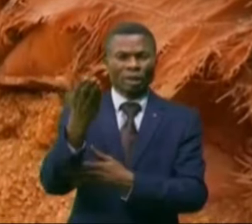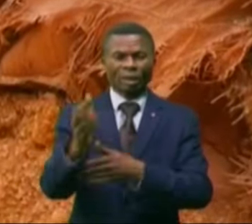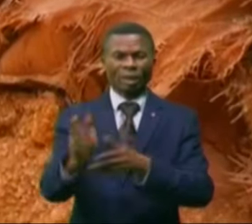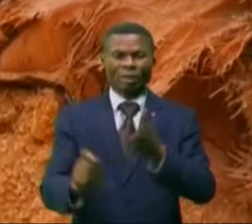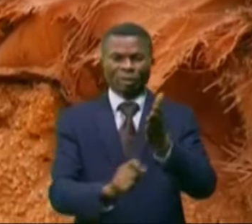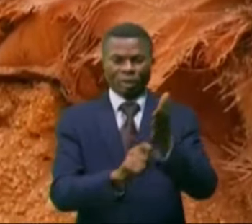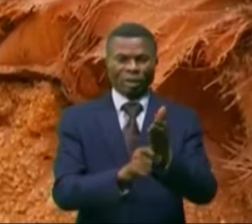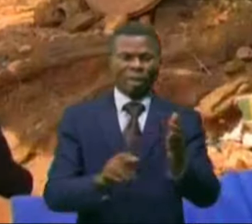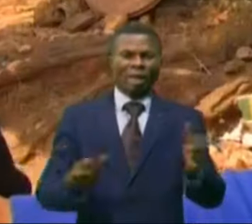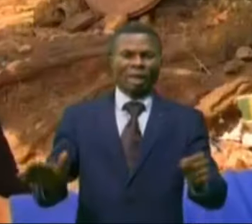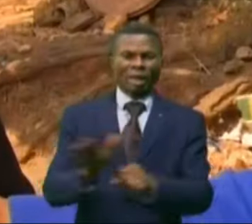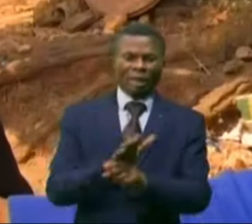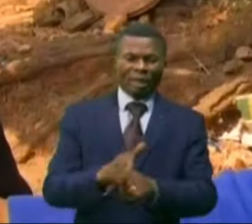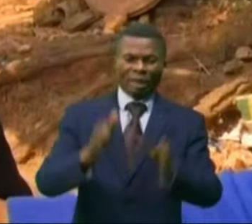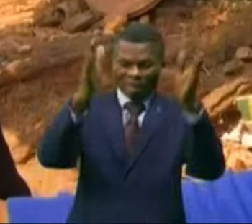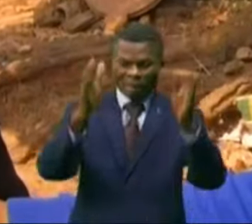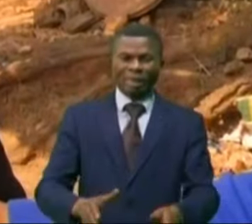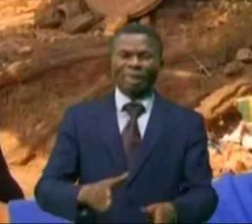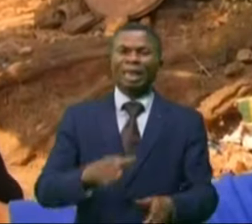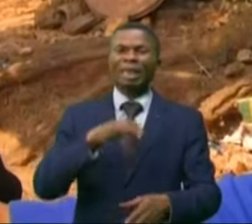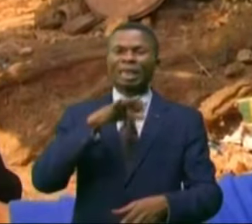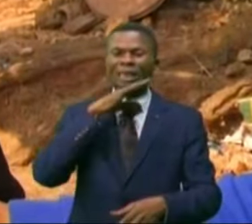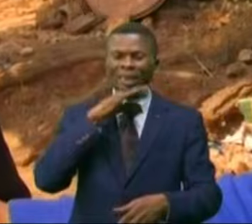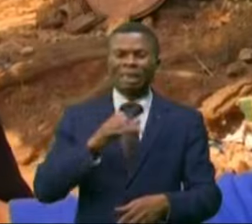de remplissage des sacs de sable.